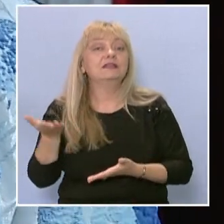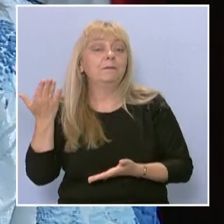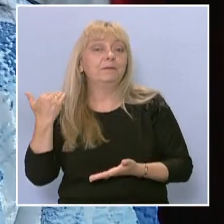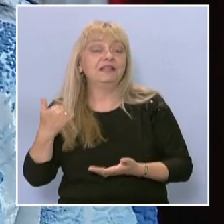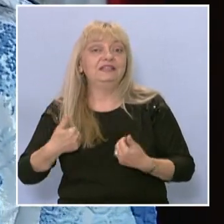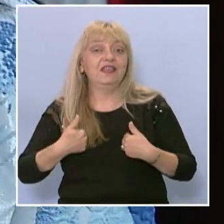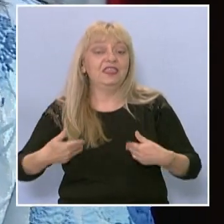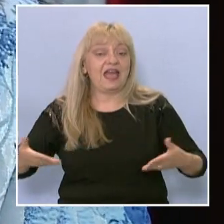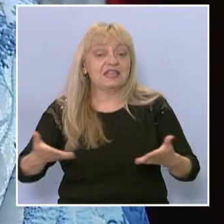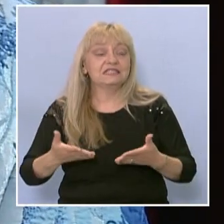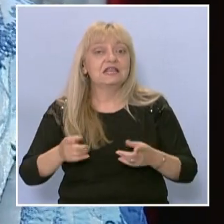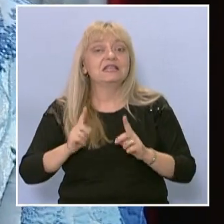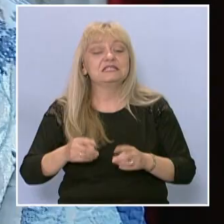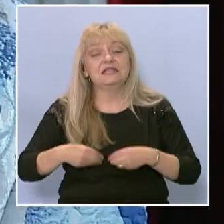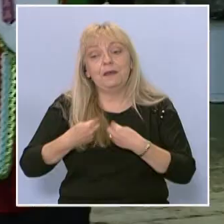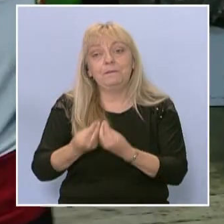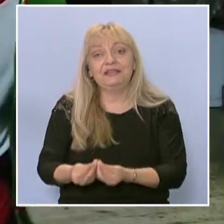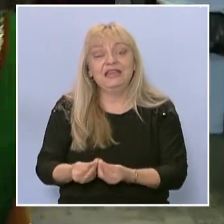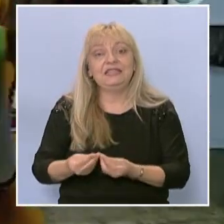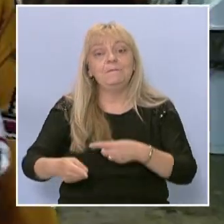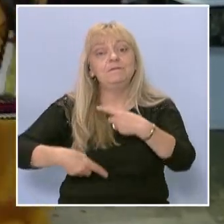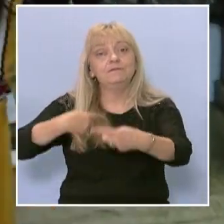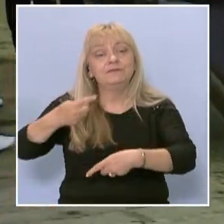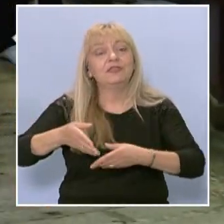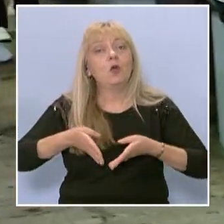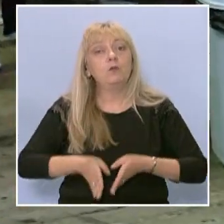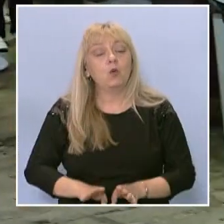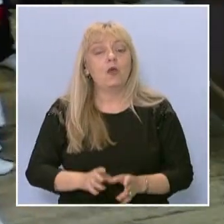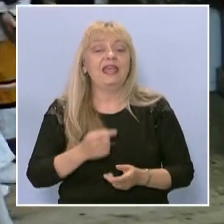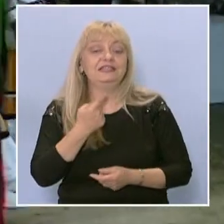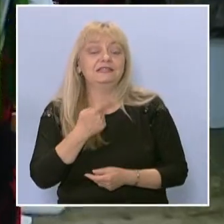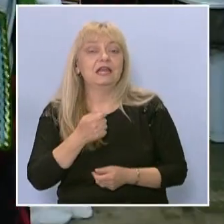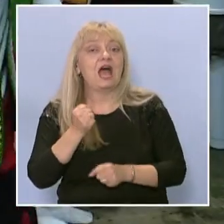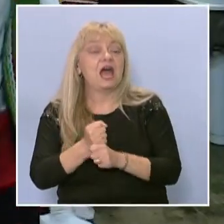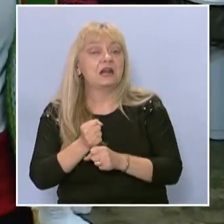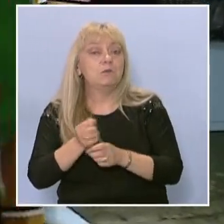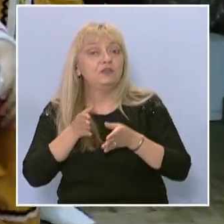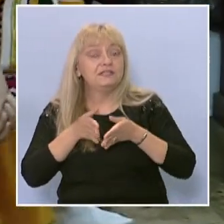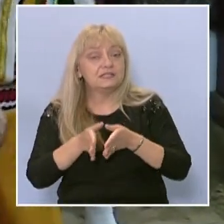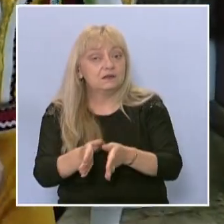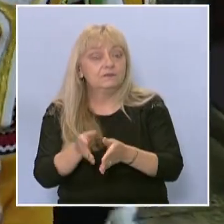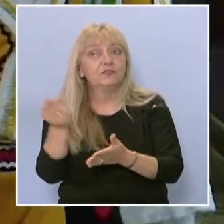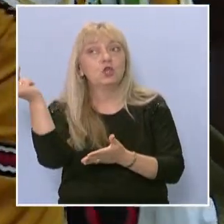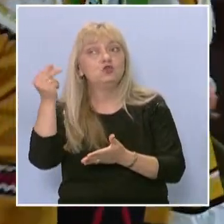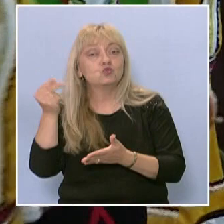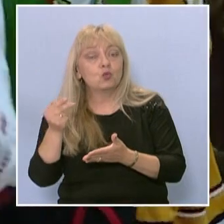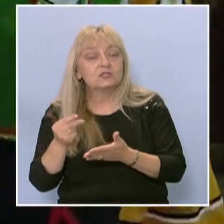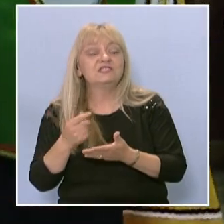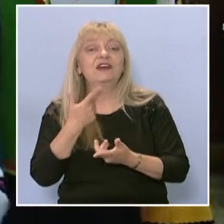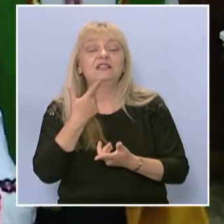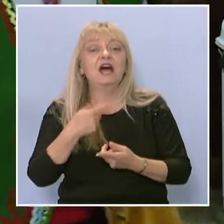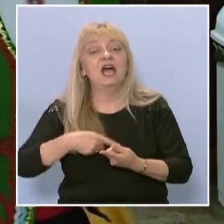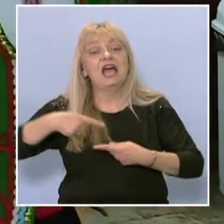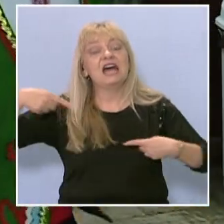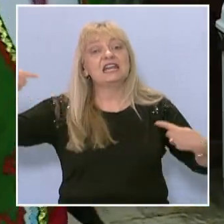към поколение, за да има живия мост между поколенията. Работи се в посока изкуствата, в посока